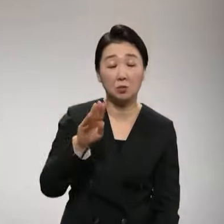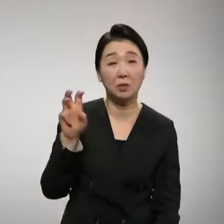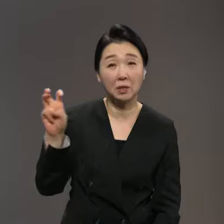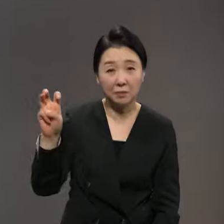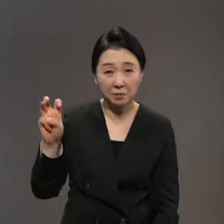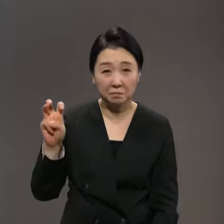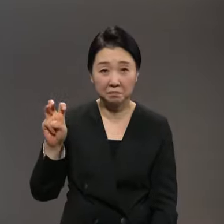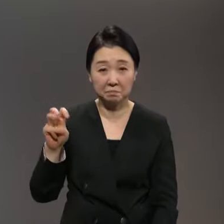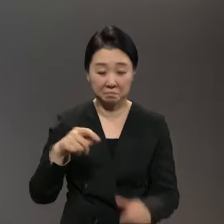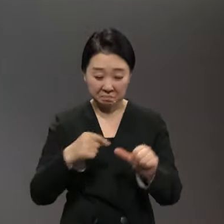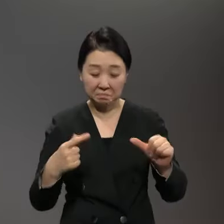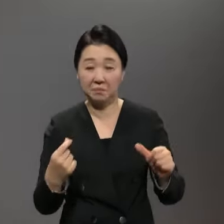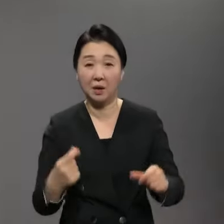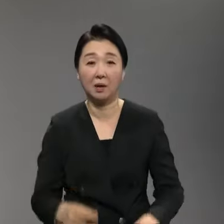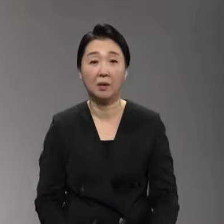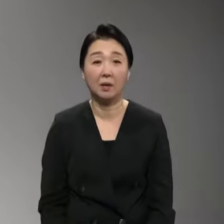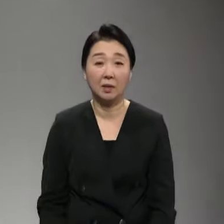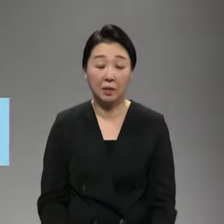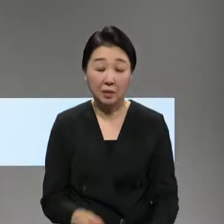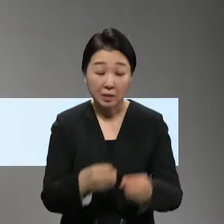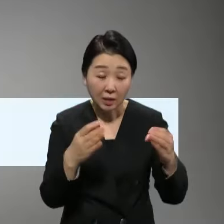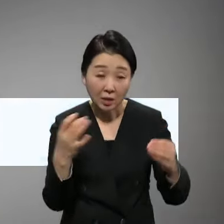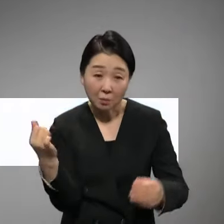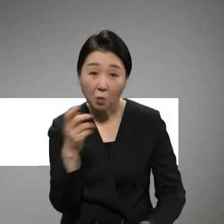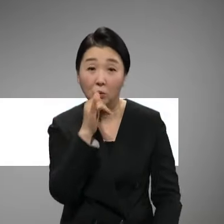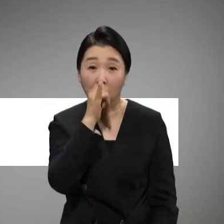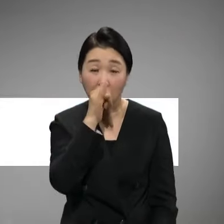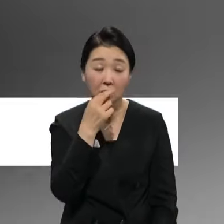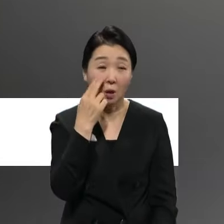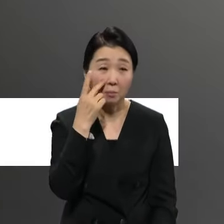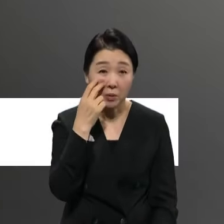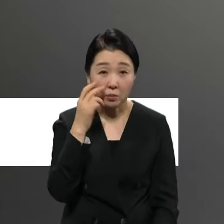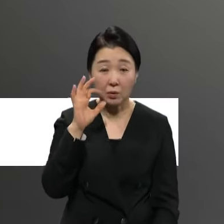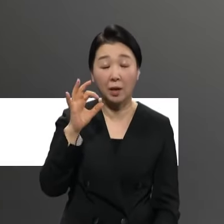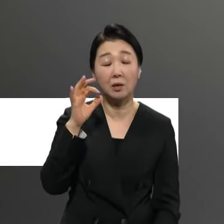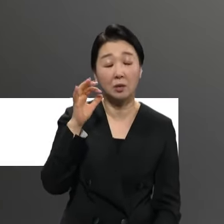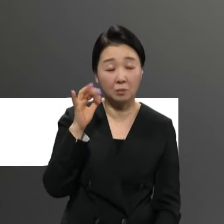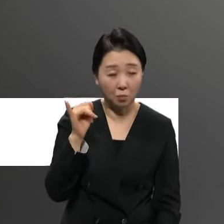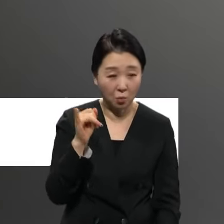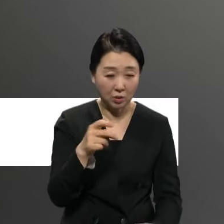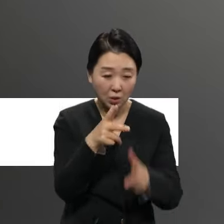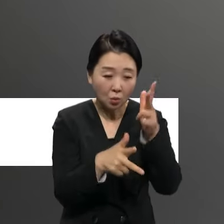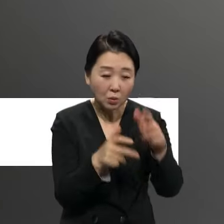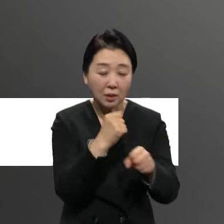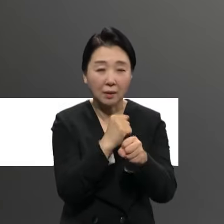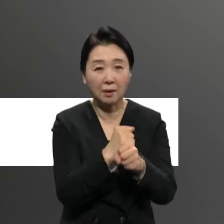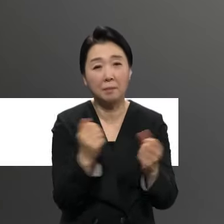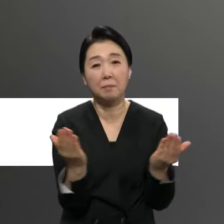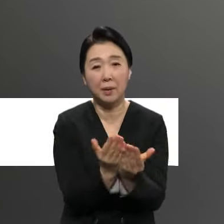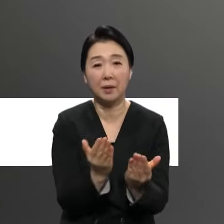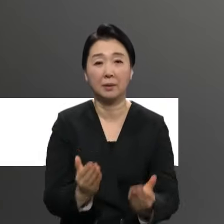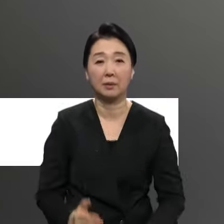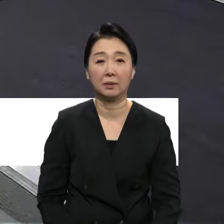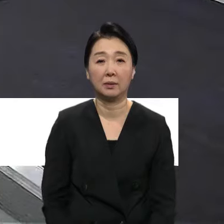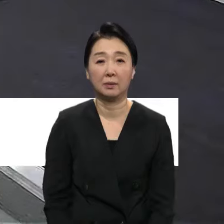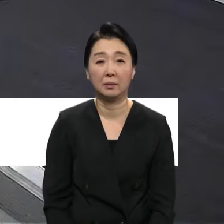전했습니다. 탄약 잔해의 일련 번호가 미국 캘리포니아 소재 탄약 부품 제조업체의 것과 일치한다는